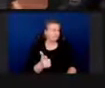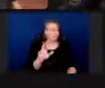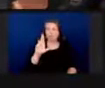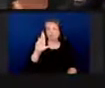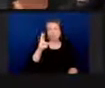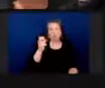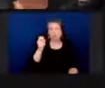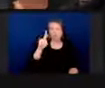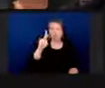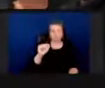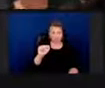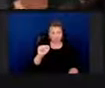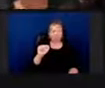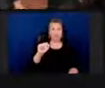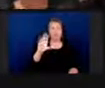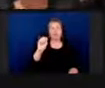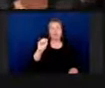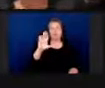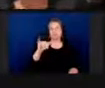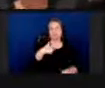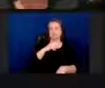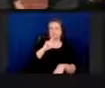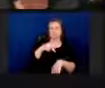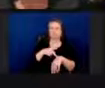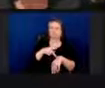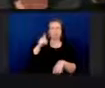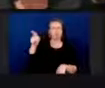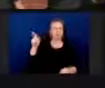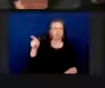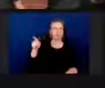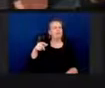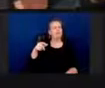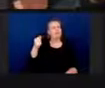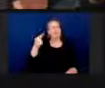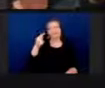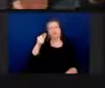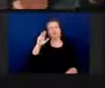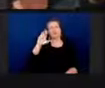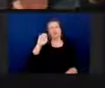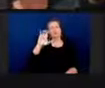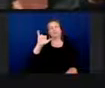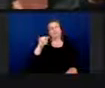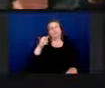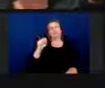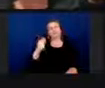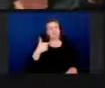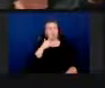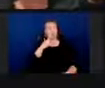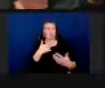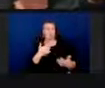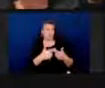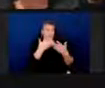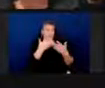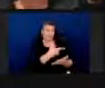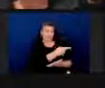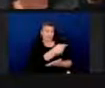أنا رواندا كافي أود أن أشكر أعضاء المجلس